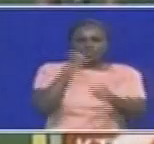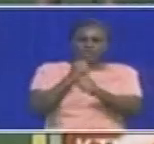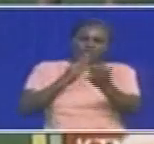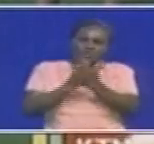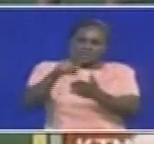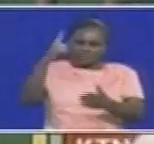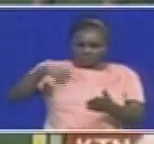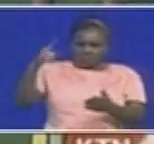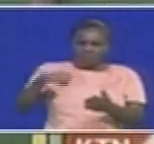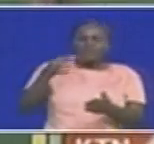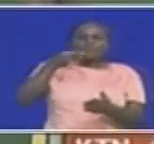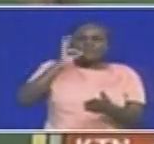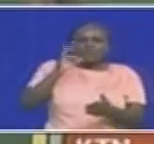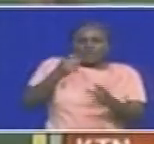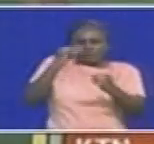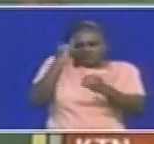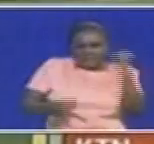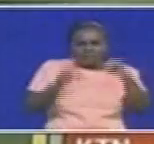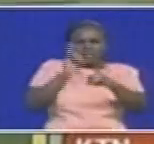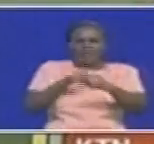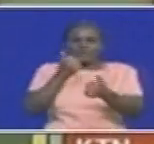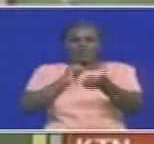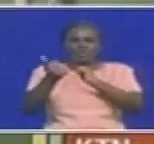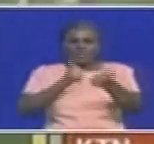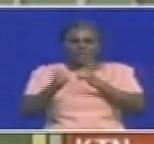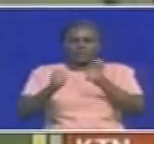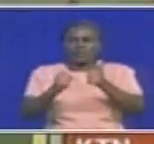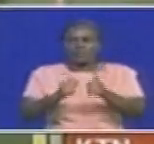had 1 foot in the last 8 of the competition.